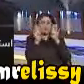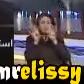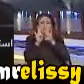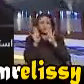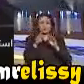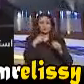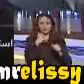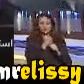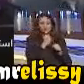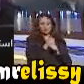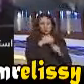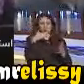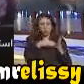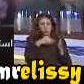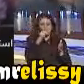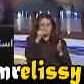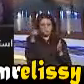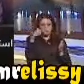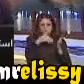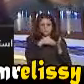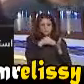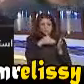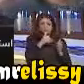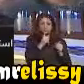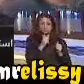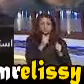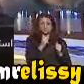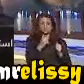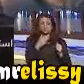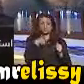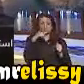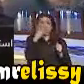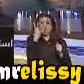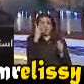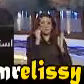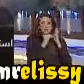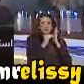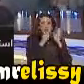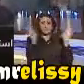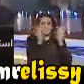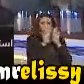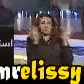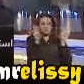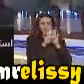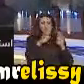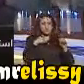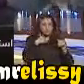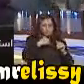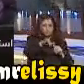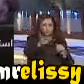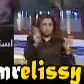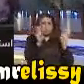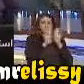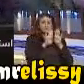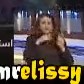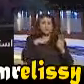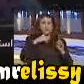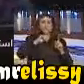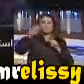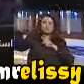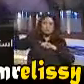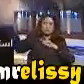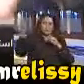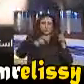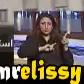في المجمع المجتمعات العمرانية الجديدة. احنا لينا النهاردة رابع يوم بنيجي لحد هنا هوت، ومش حتتين ما بين هنا وما